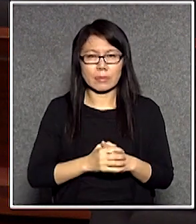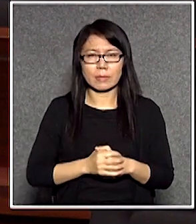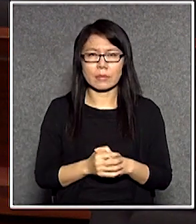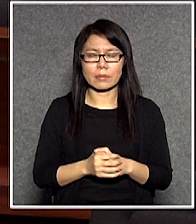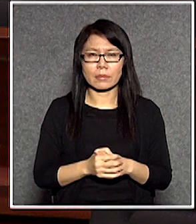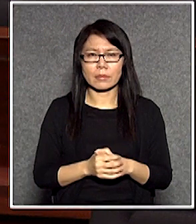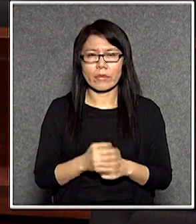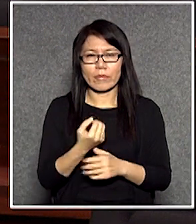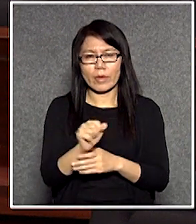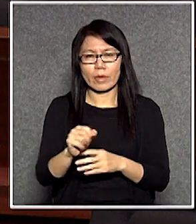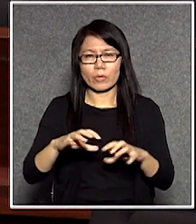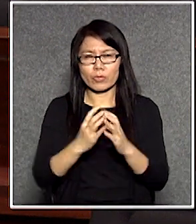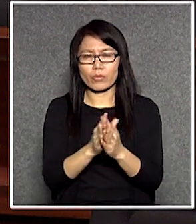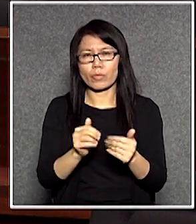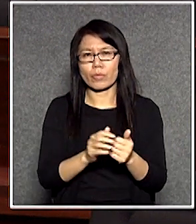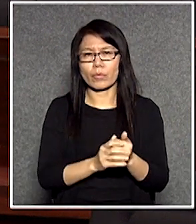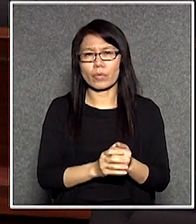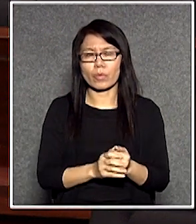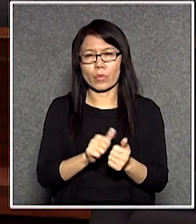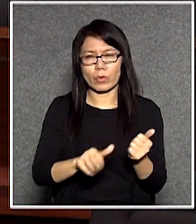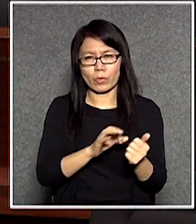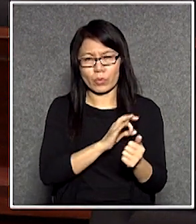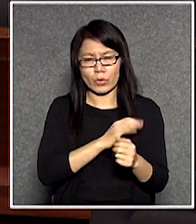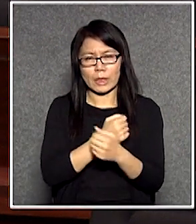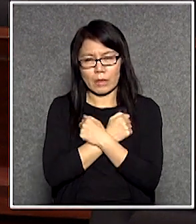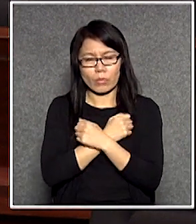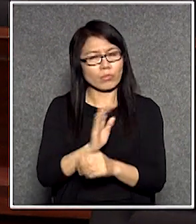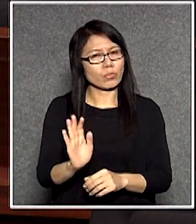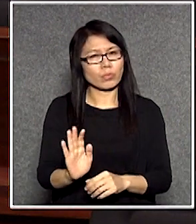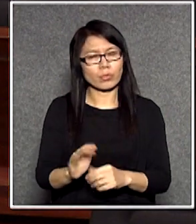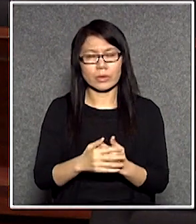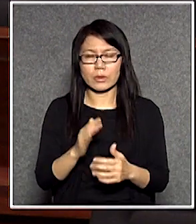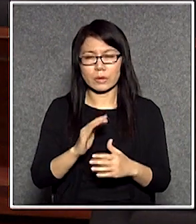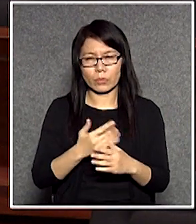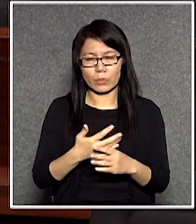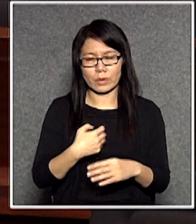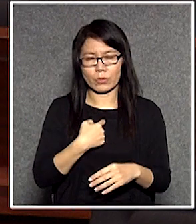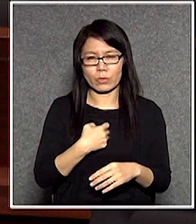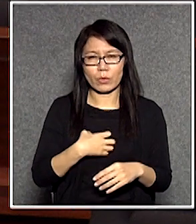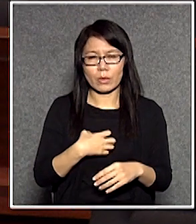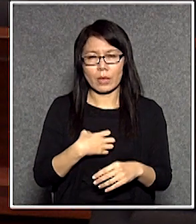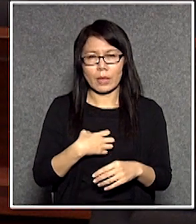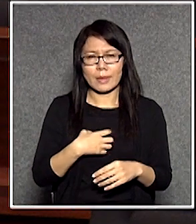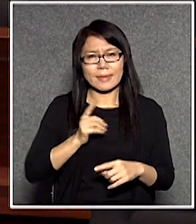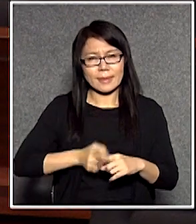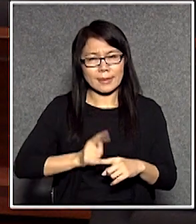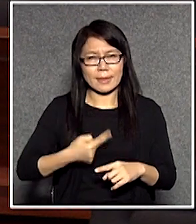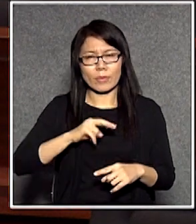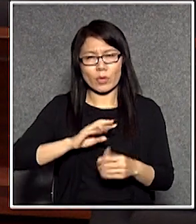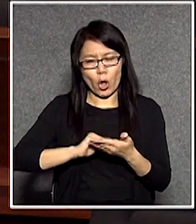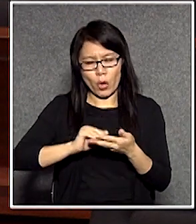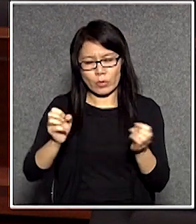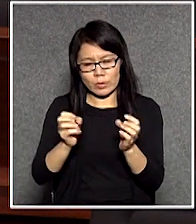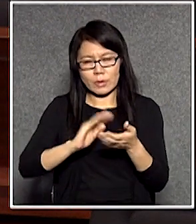我反對全體委員會休會，因為我認為呢是事實呢是越辯越明。我亦都